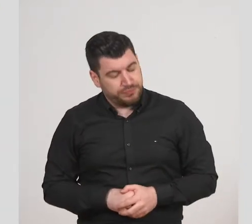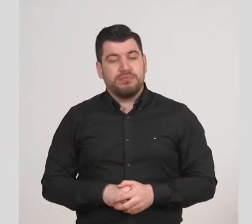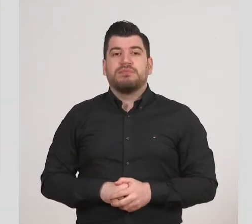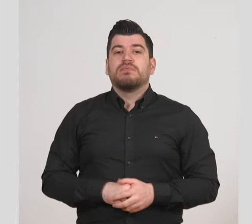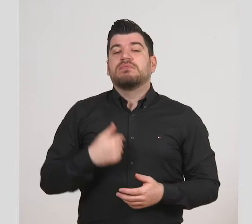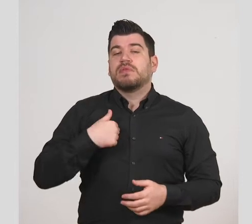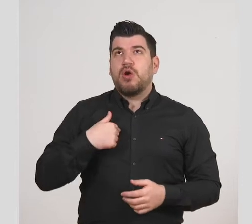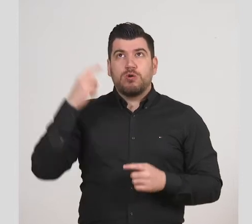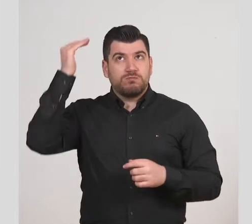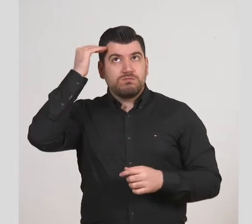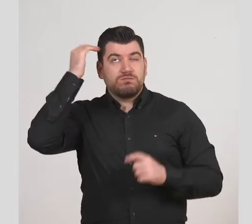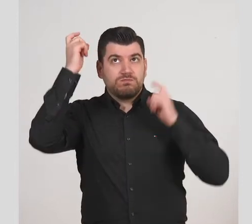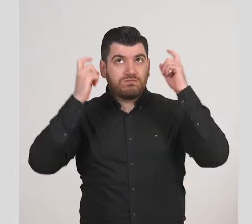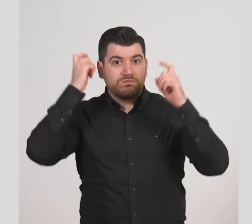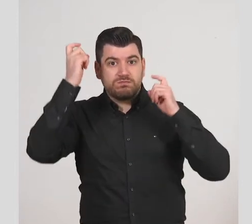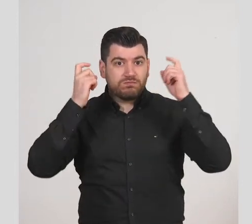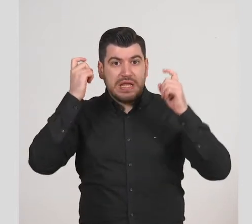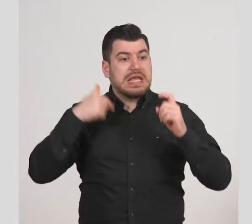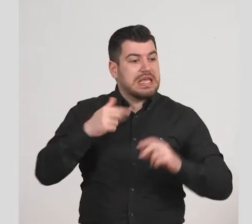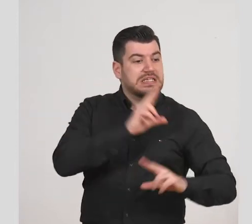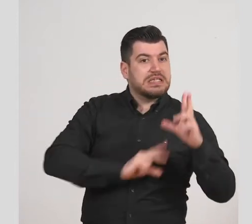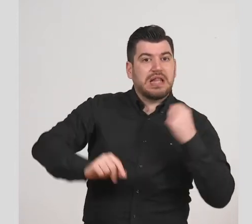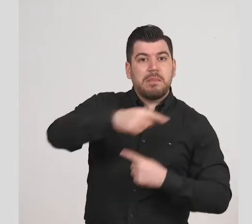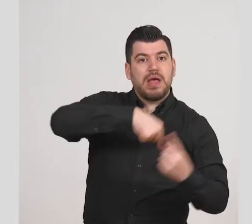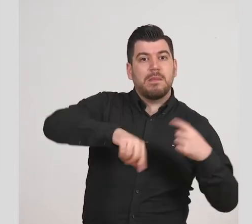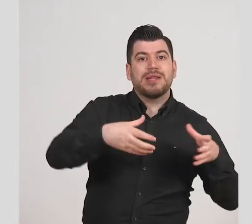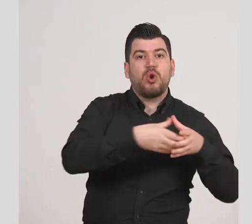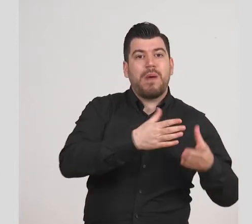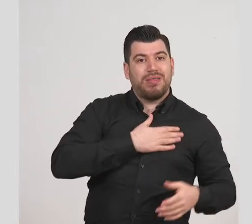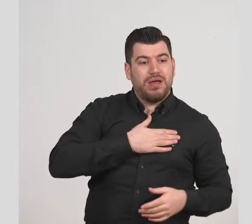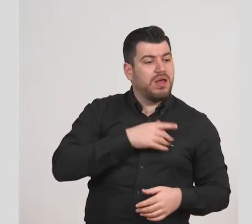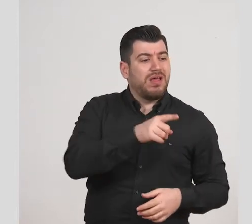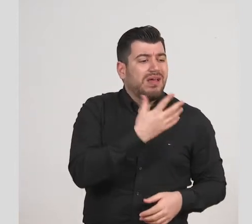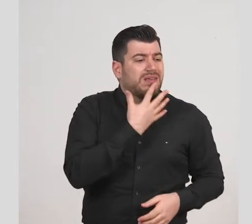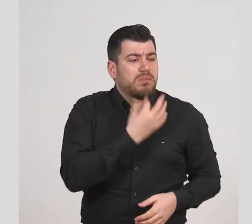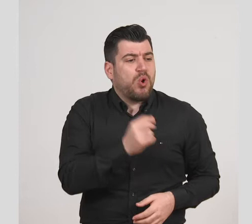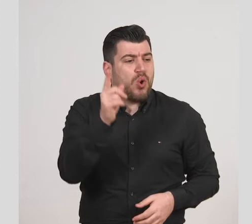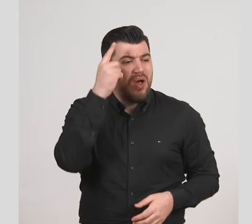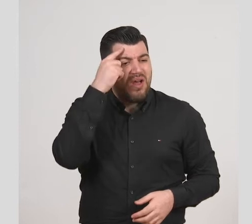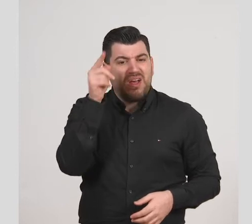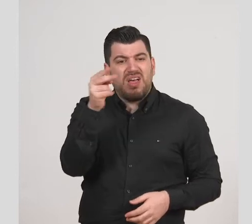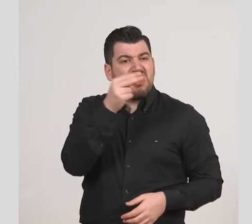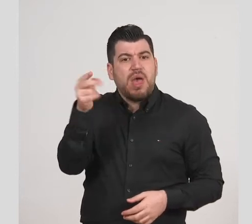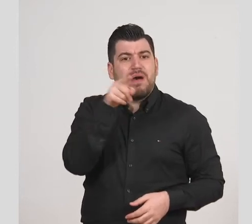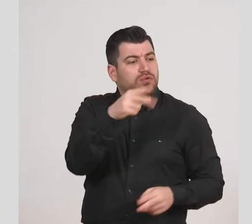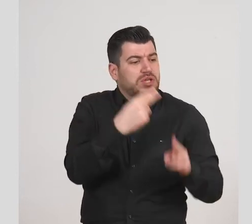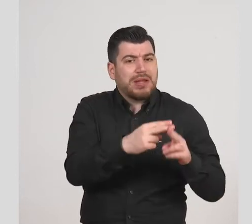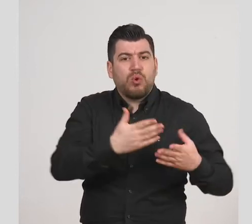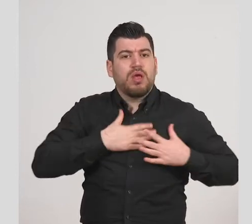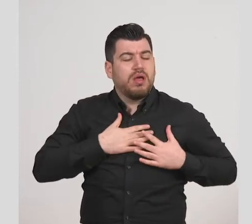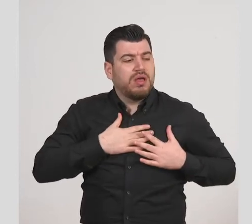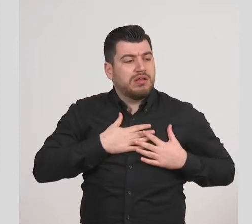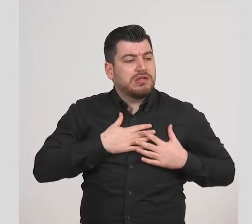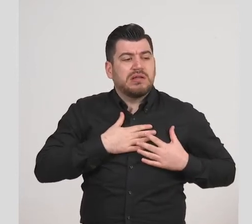Καταρχήν, ρωτάμε τον εαυτό μας ή συζητάμε στην ομάδα μας, γιατί είναι σημαντικό για εμένα αυτό το θέμα, για ποιους